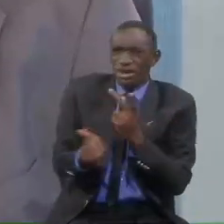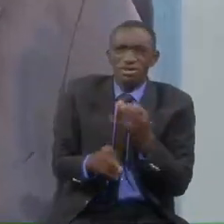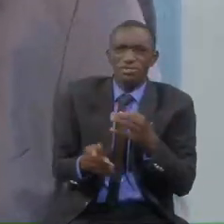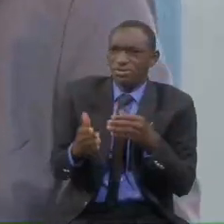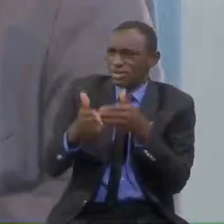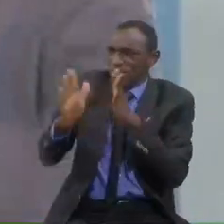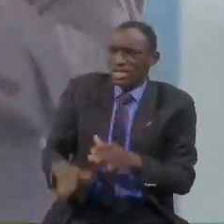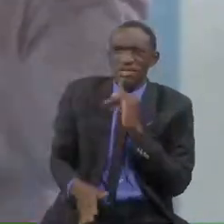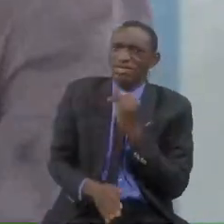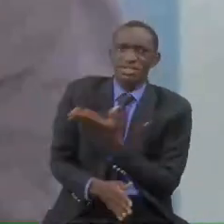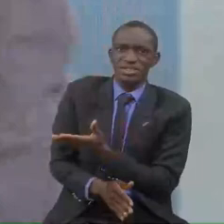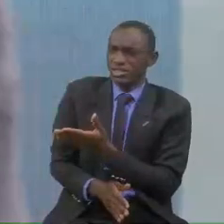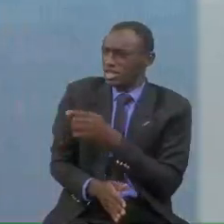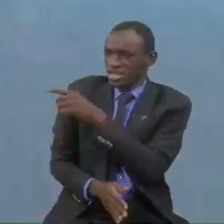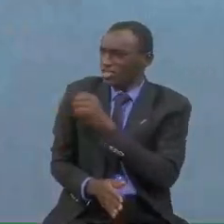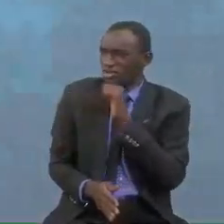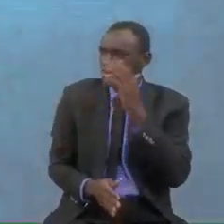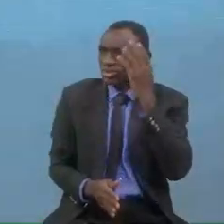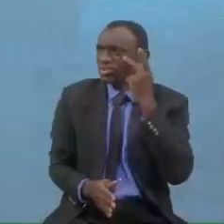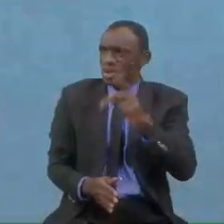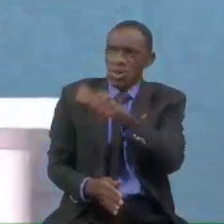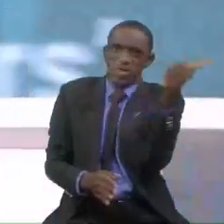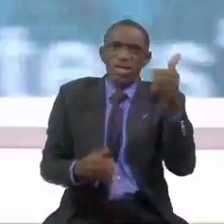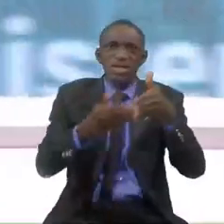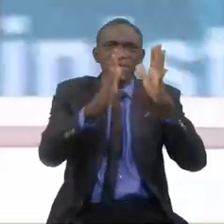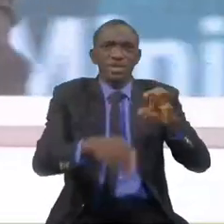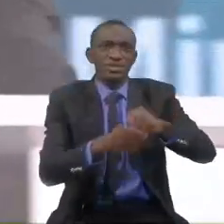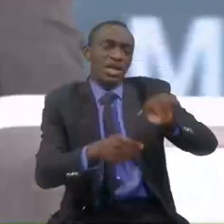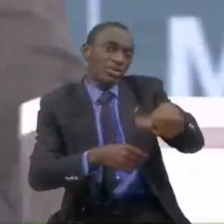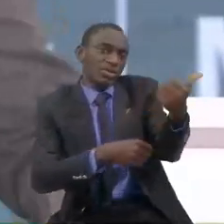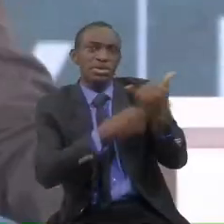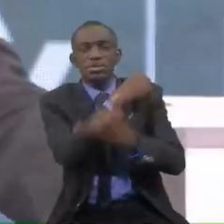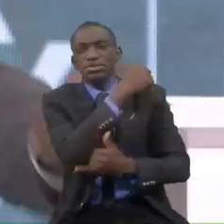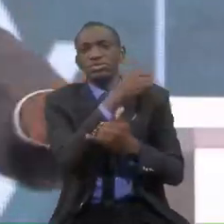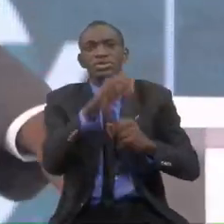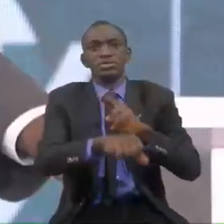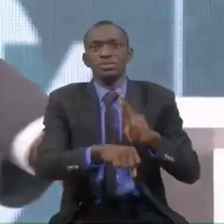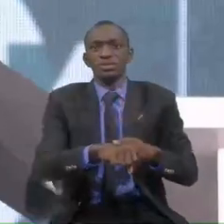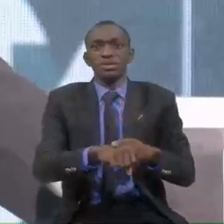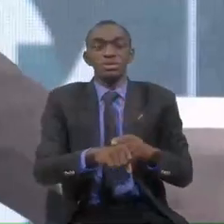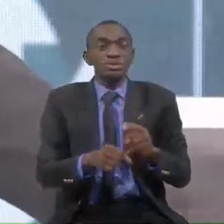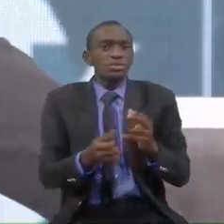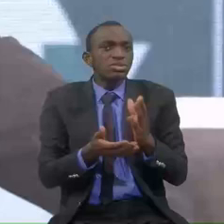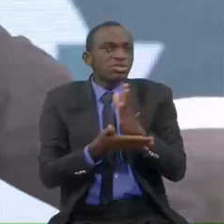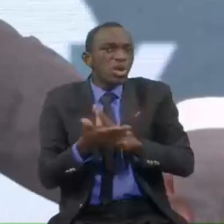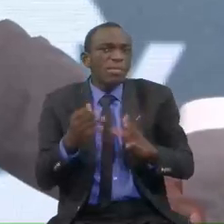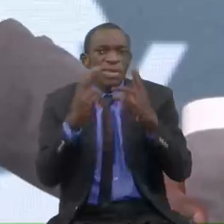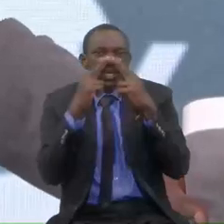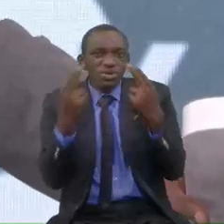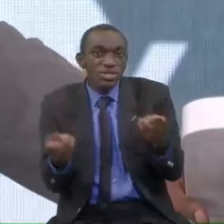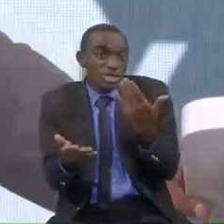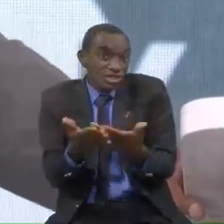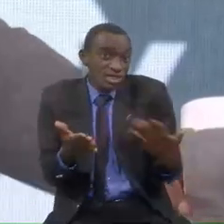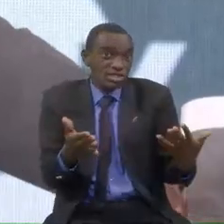monde dans diverses nations? Vous ne pouvez plus faire ça. Il y a des choses qui soient